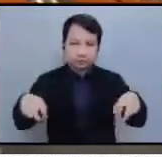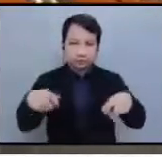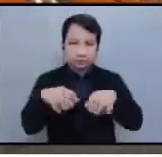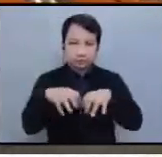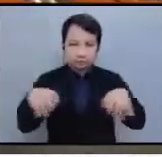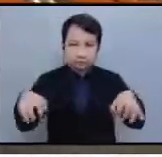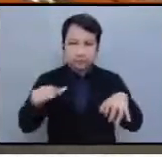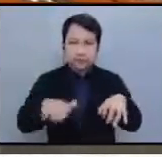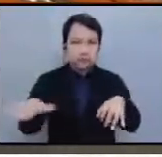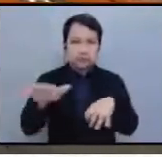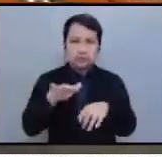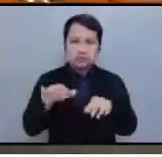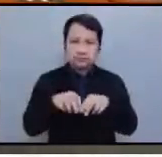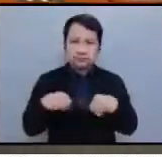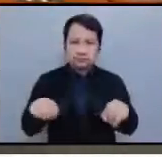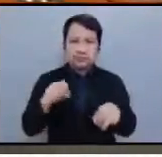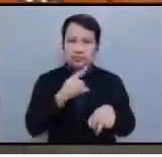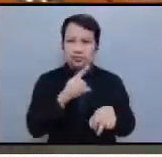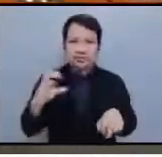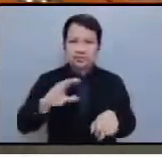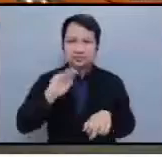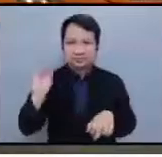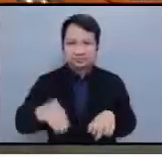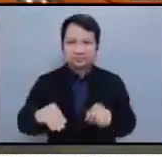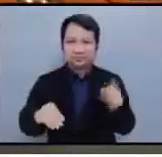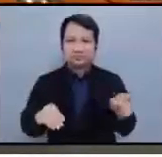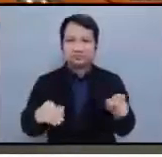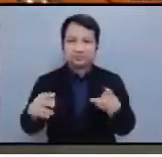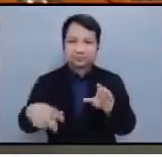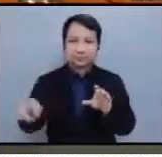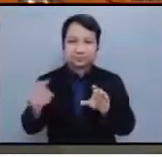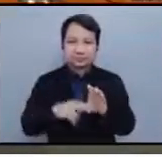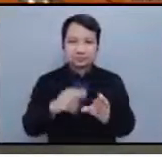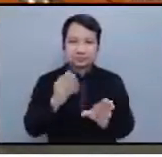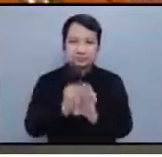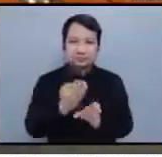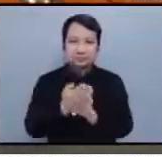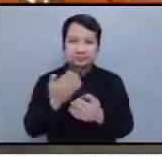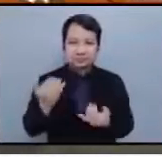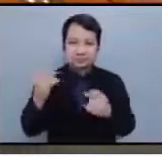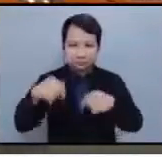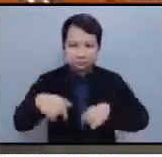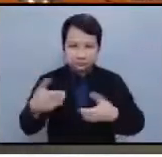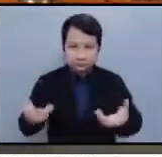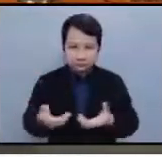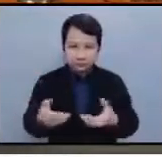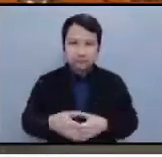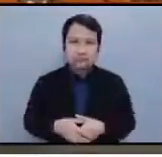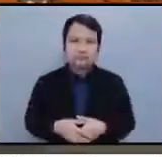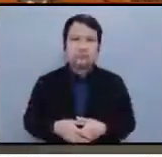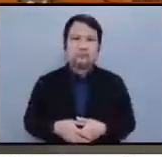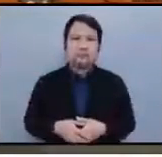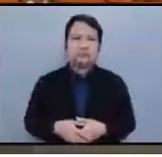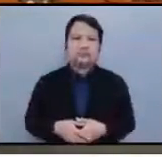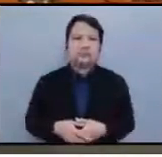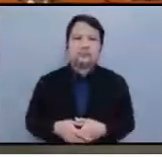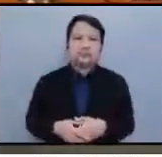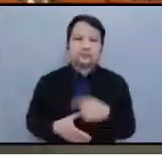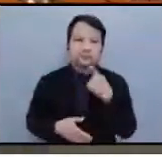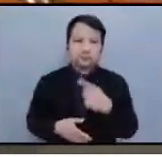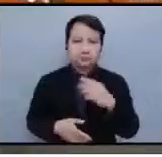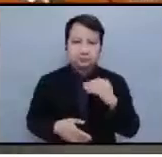on 100% passenger capacity yung dagsaan ng mga pasahero ngayon dito. Eh dahil na rin syempre sa memorandum order